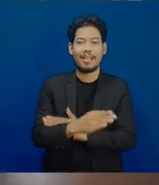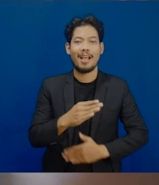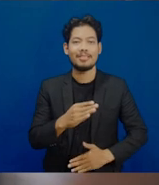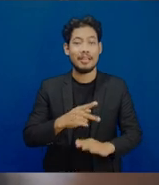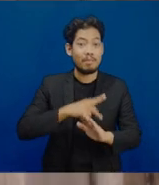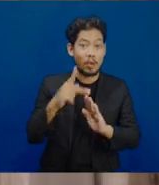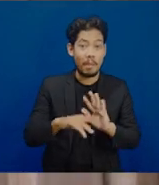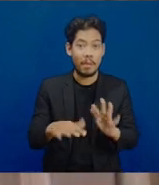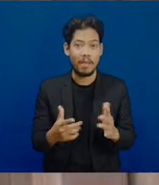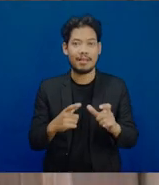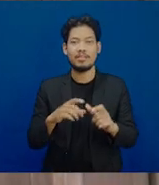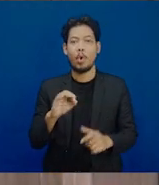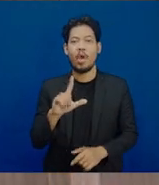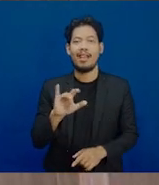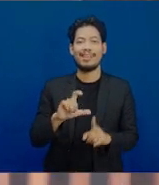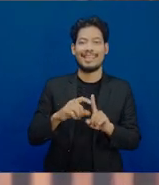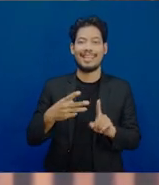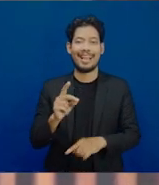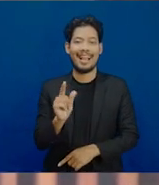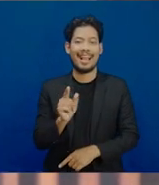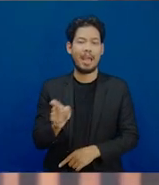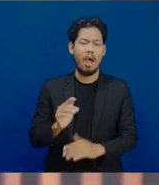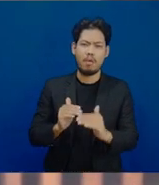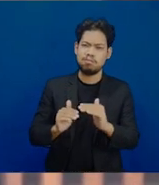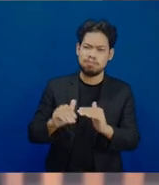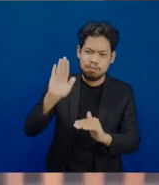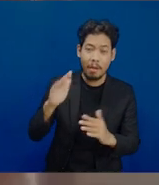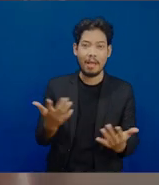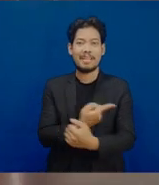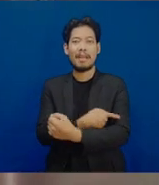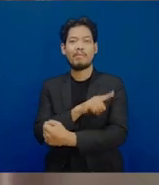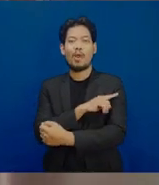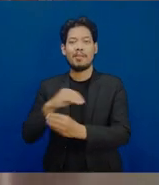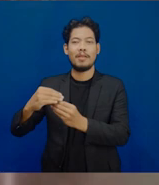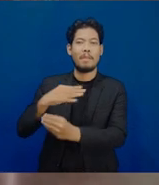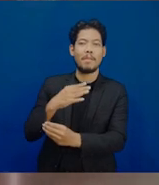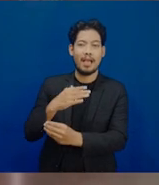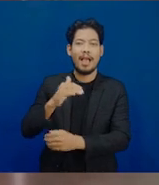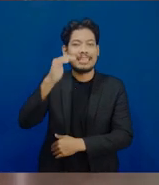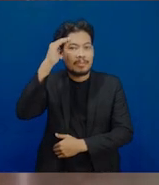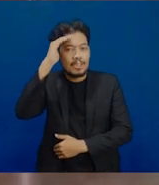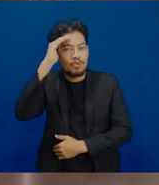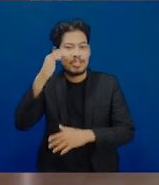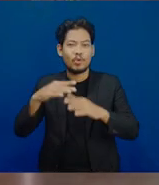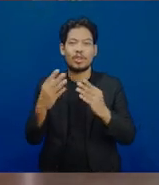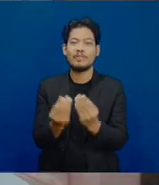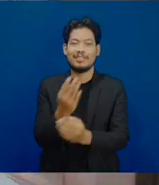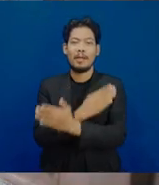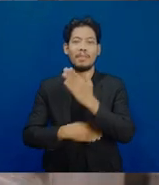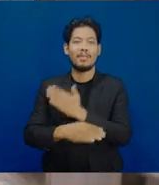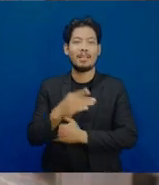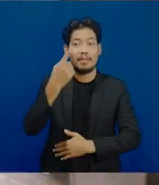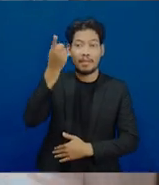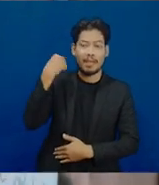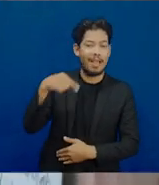disabilitas, proyek Solidar juga melakukan penguatan kapasitas dan pengarus utamaan isu inklusi kepada para pemangku kebijakan